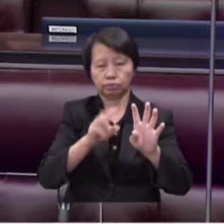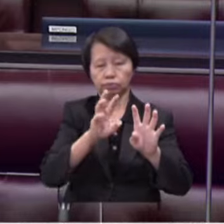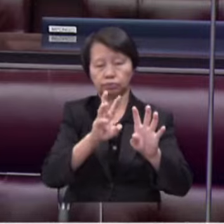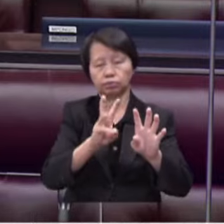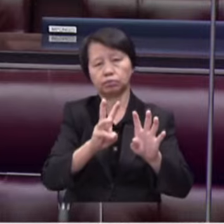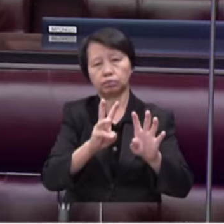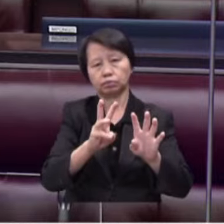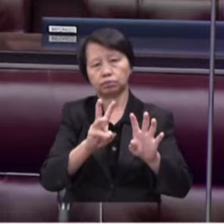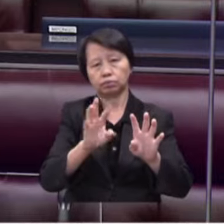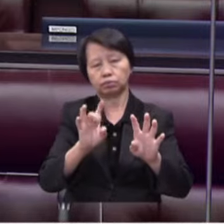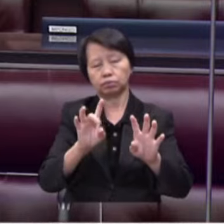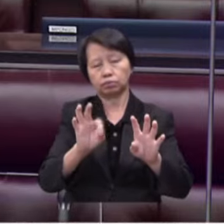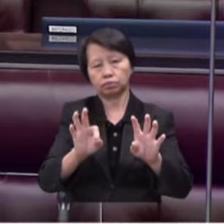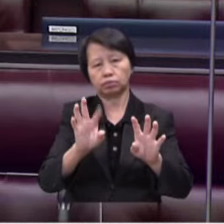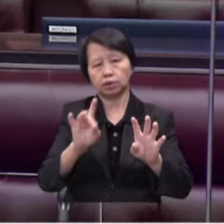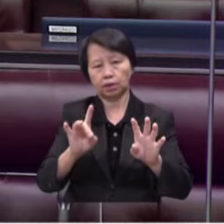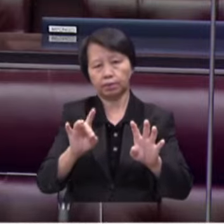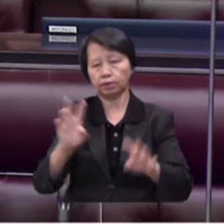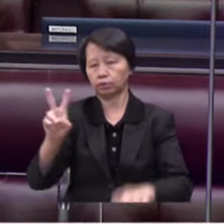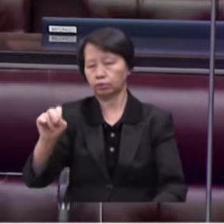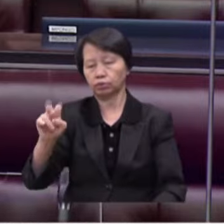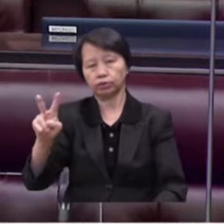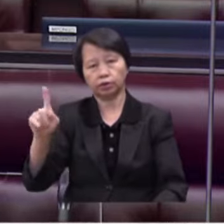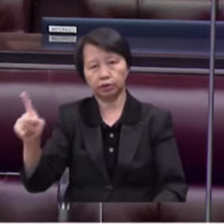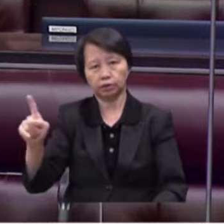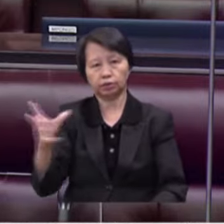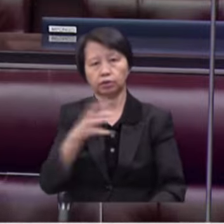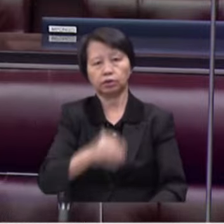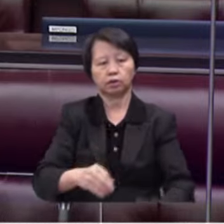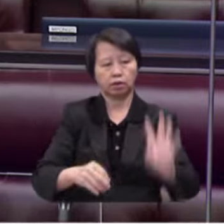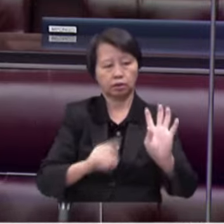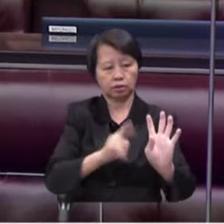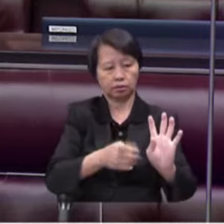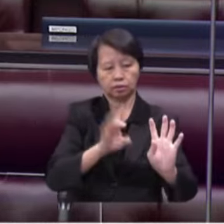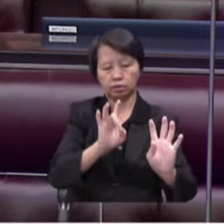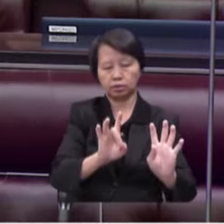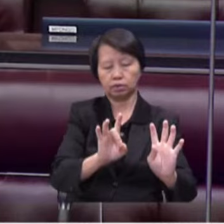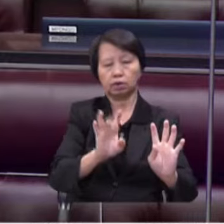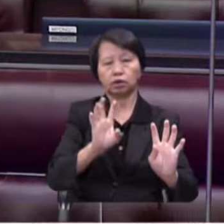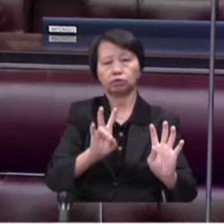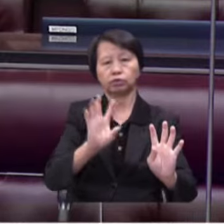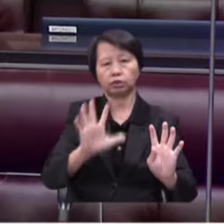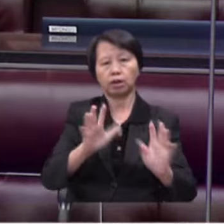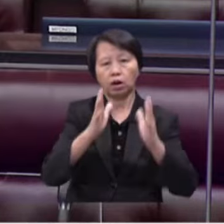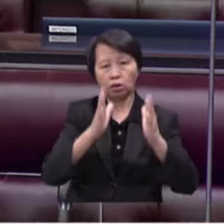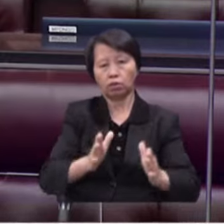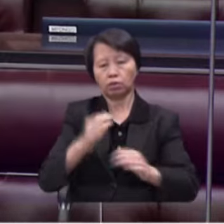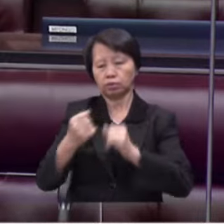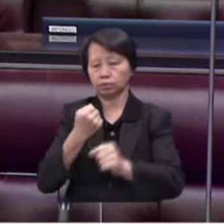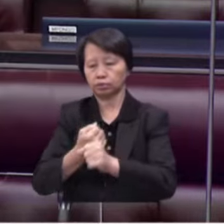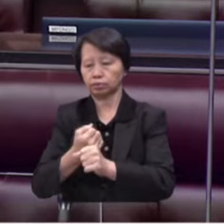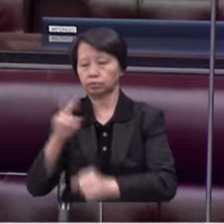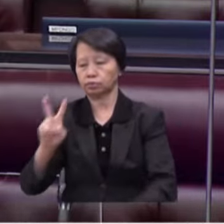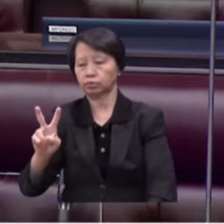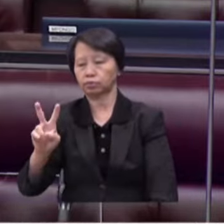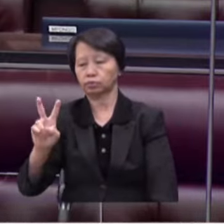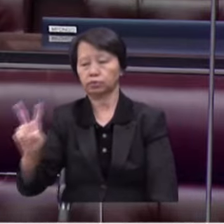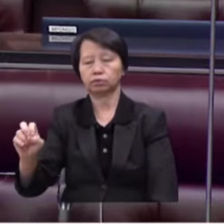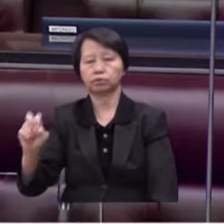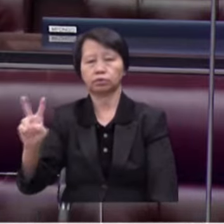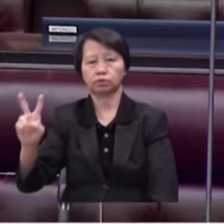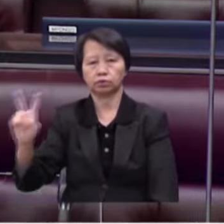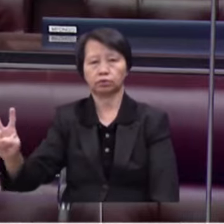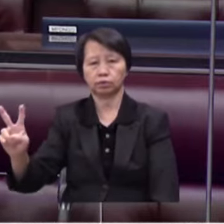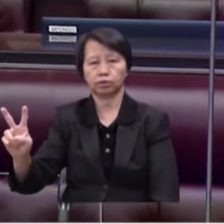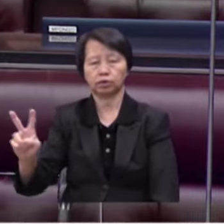698 pada tahun 2021 dan 4875 orang pada Tahun 2022